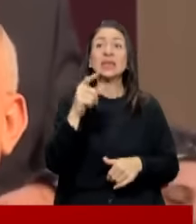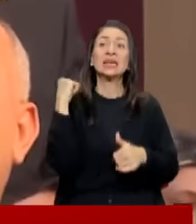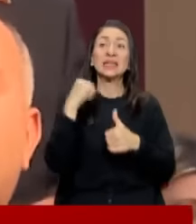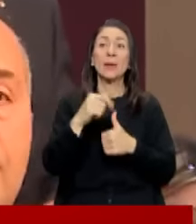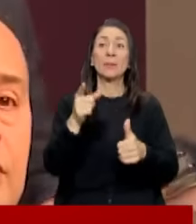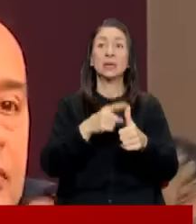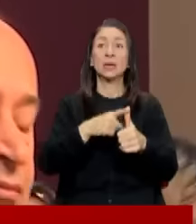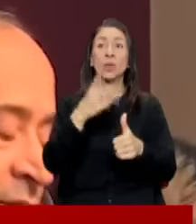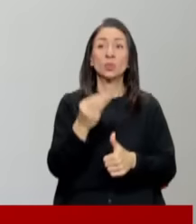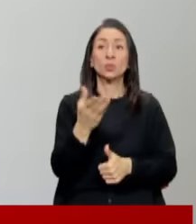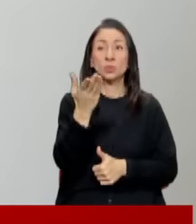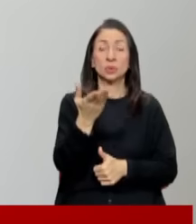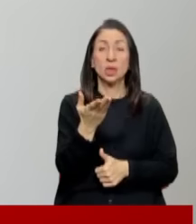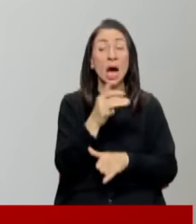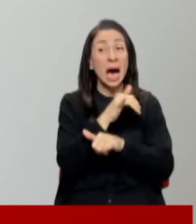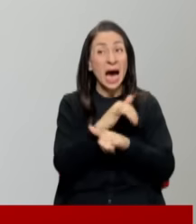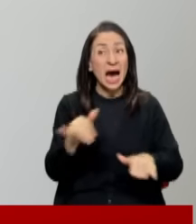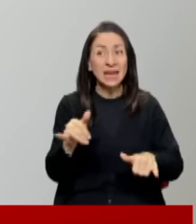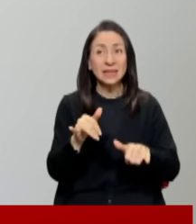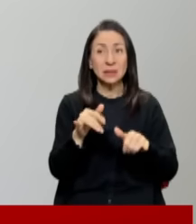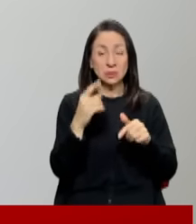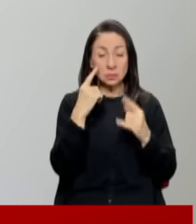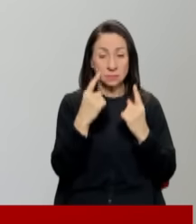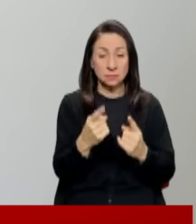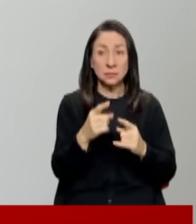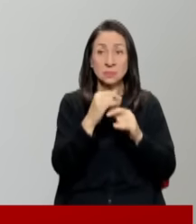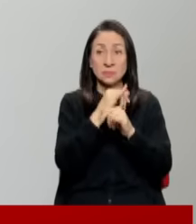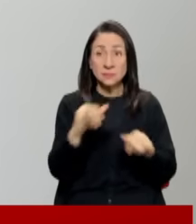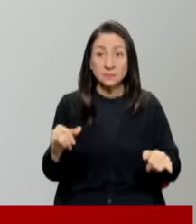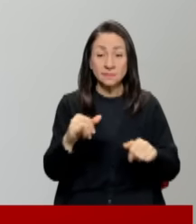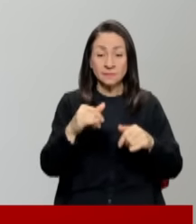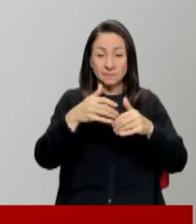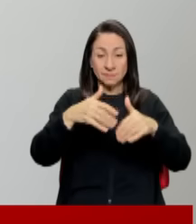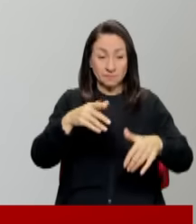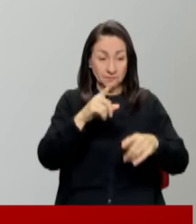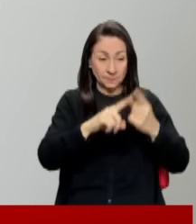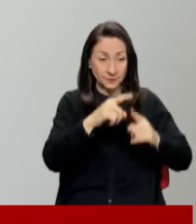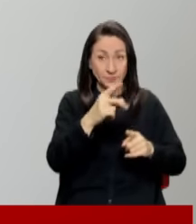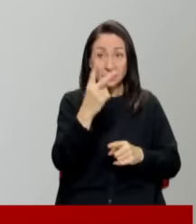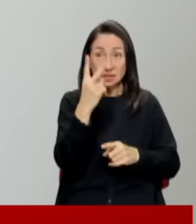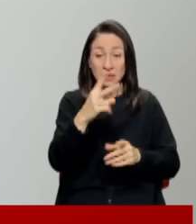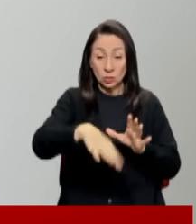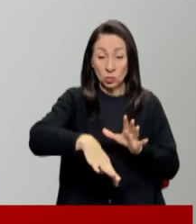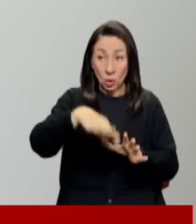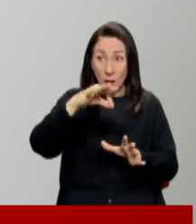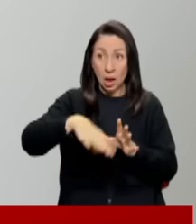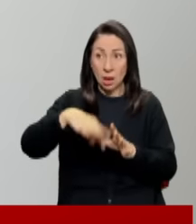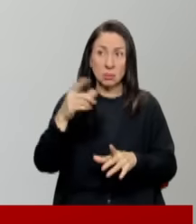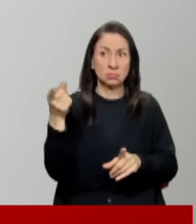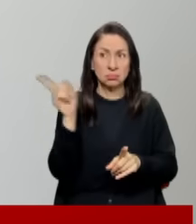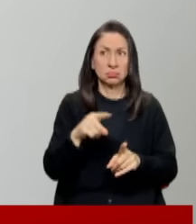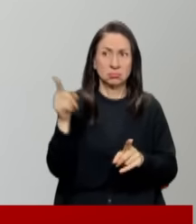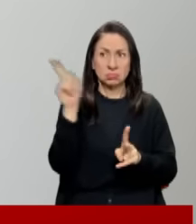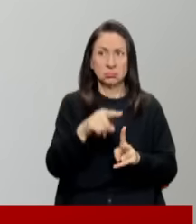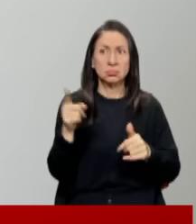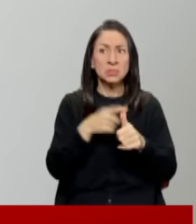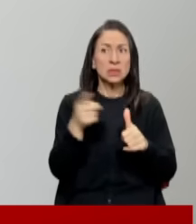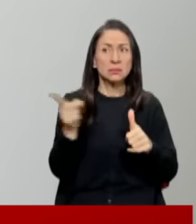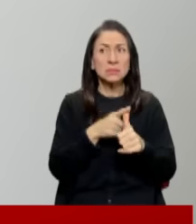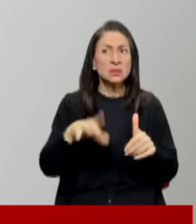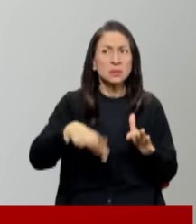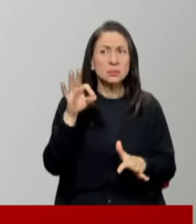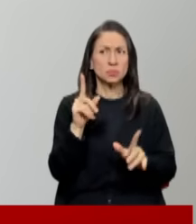yine birinci sırayı çekti. Aynı taraftaki aynı partinin iki kurada üst üste birinci